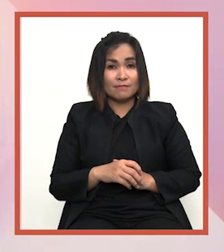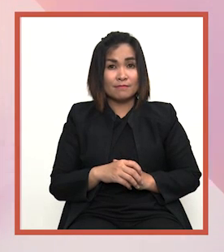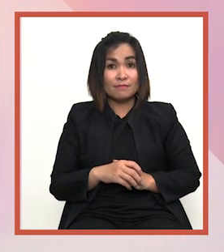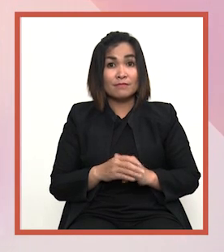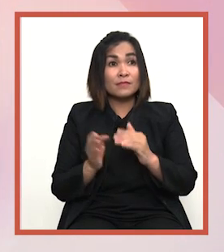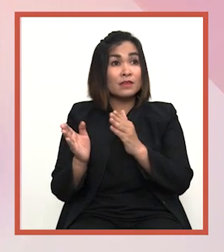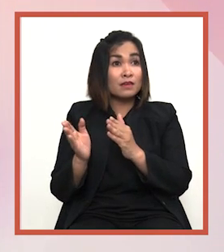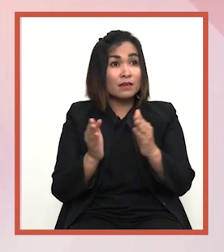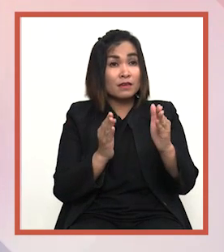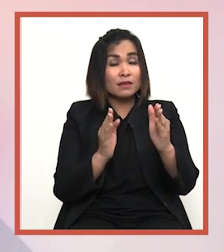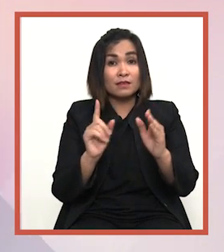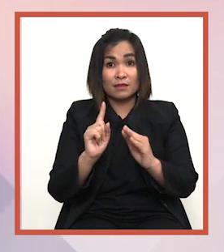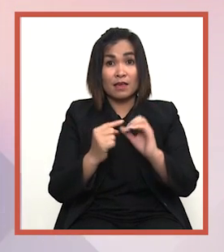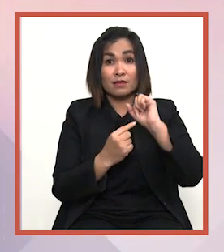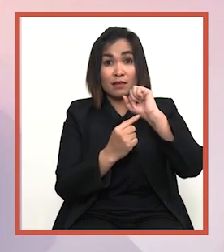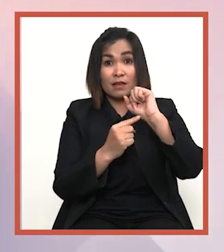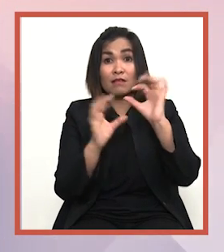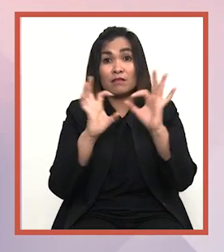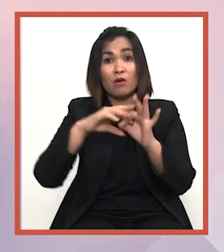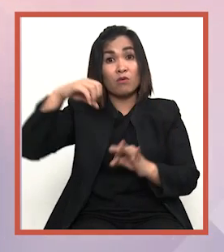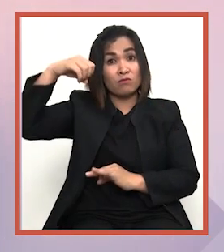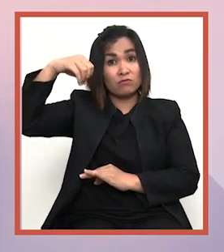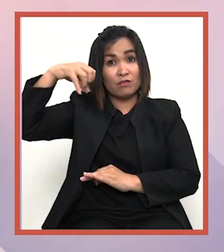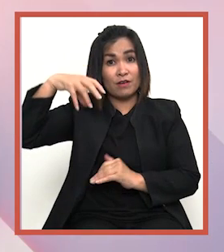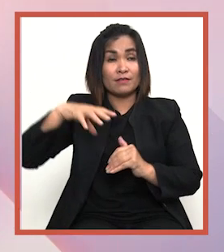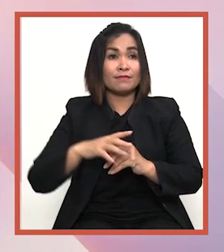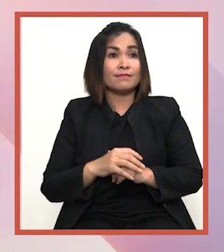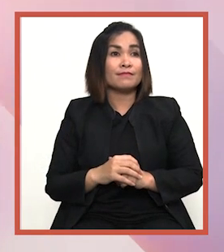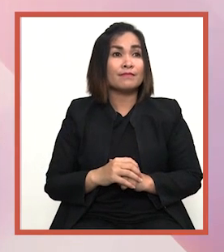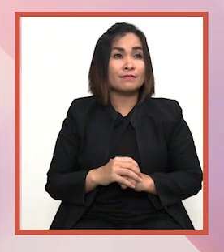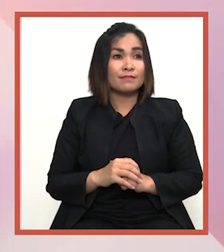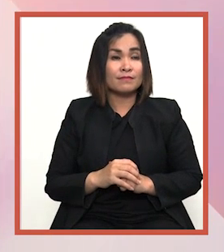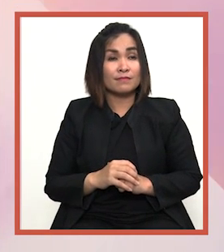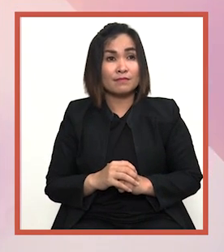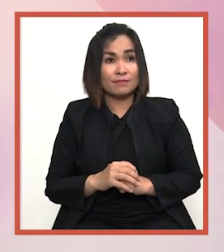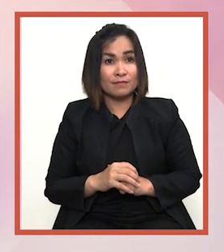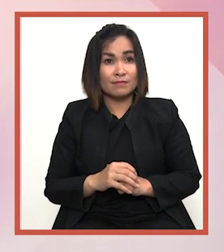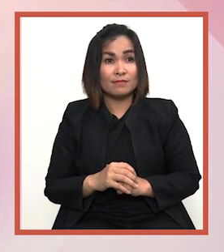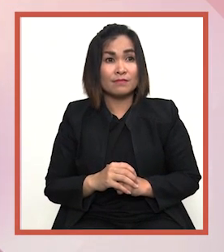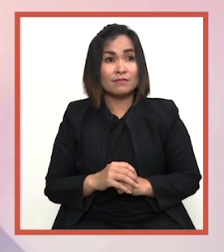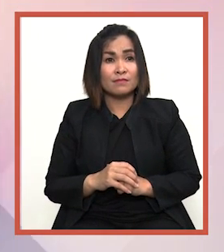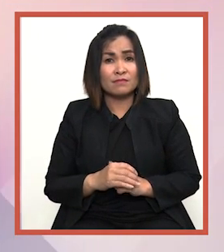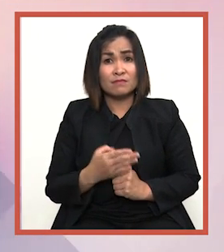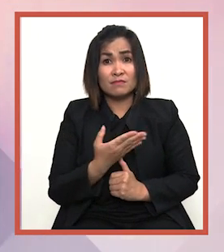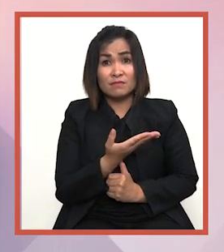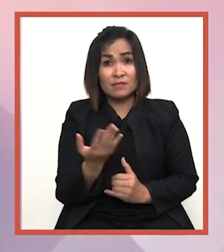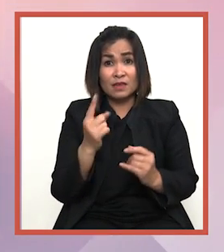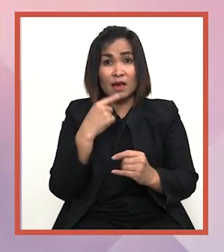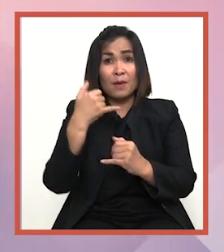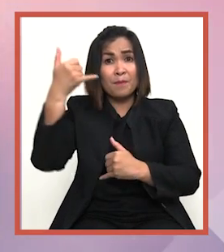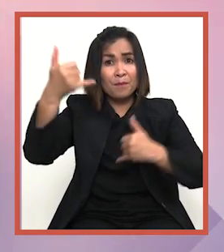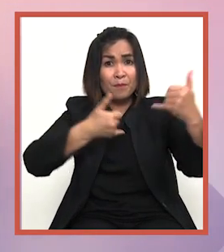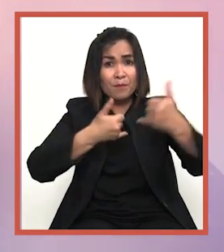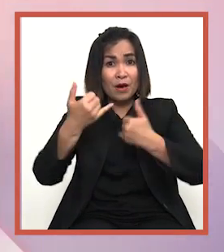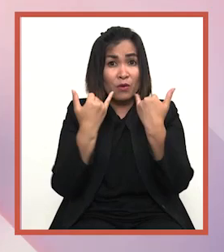ส่วนต่อมาครับสัญลักษณ์ทางไฟฟ้านะครับนักเรียนที่มาในวันนี้นะครับอาจจะเ